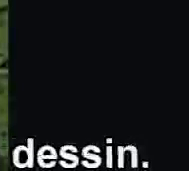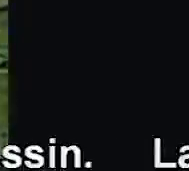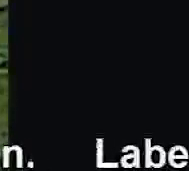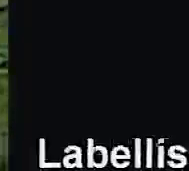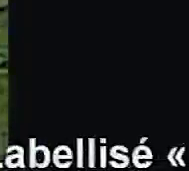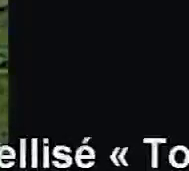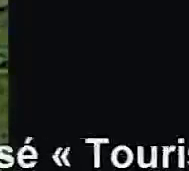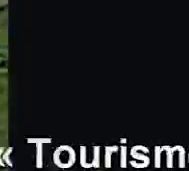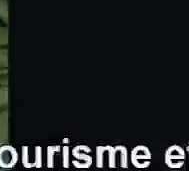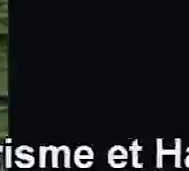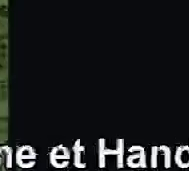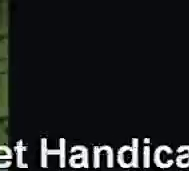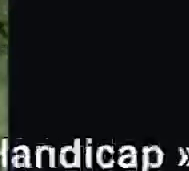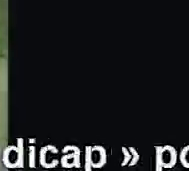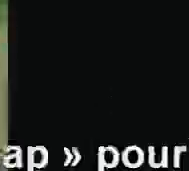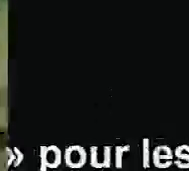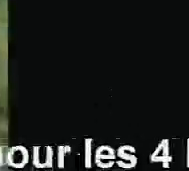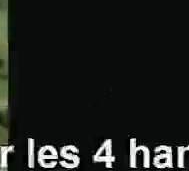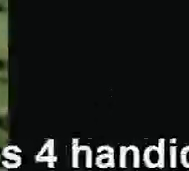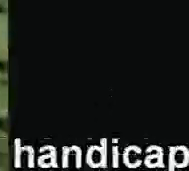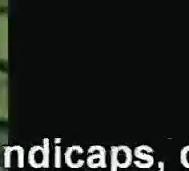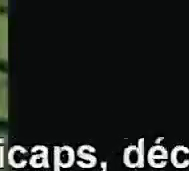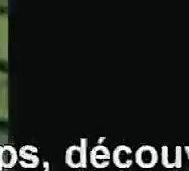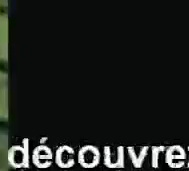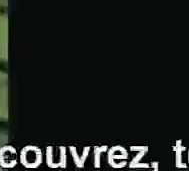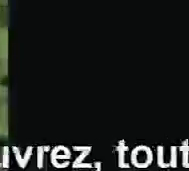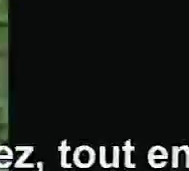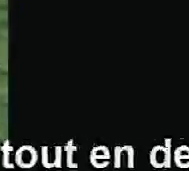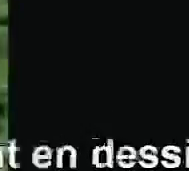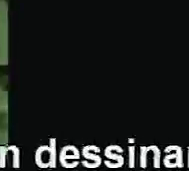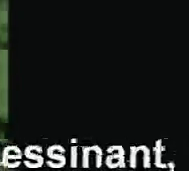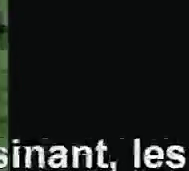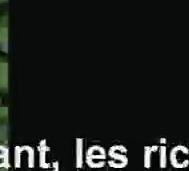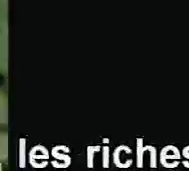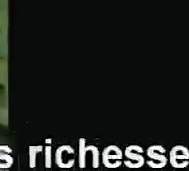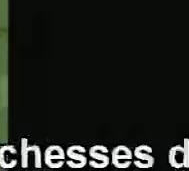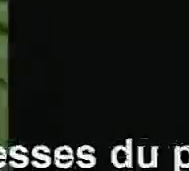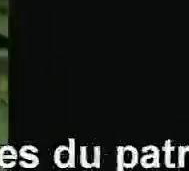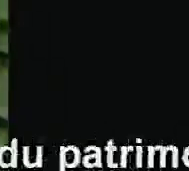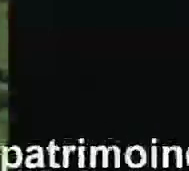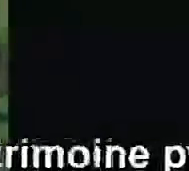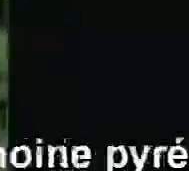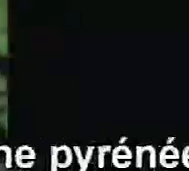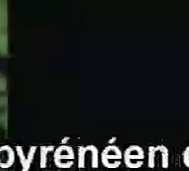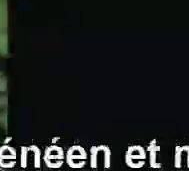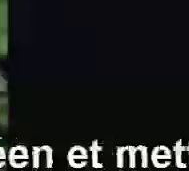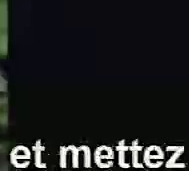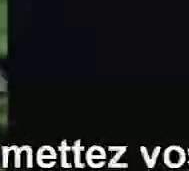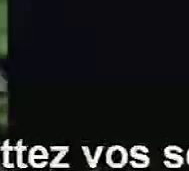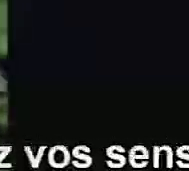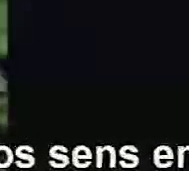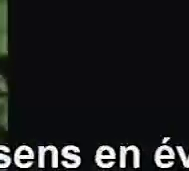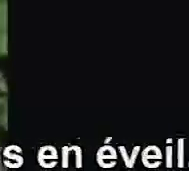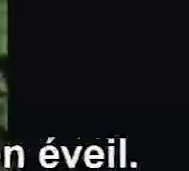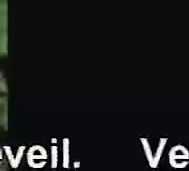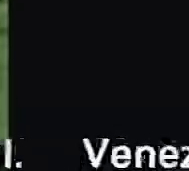Nature, sentier d'initiation au dessin. Labellisé Tourisme et Handicap pour les 4 handicaps, découvrez tout en dessinant